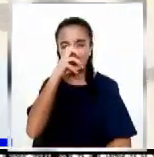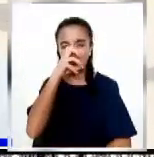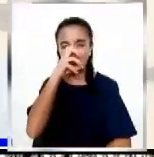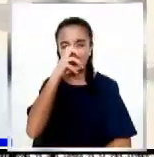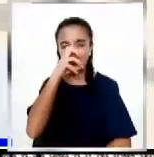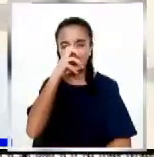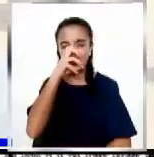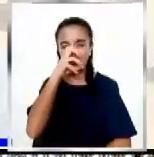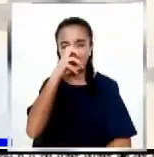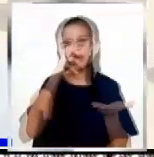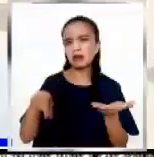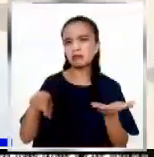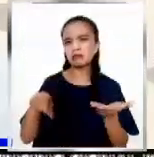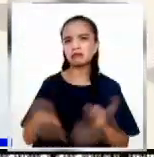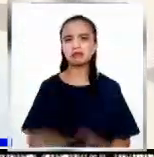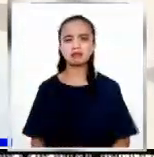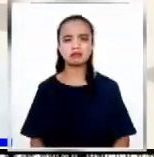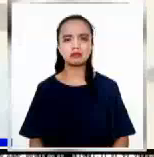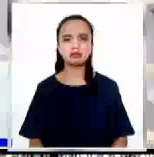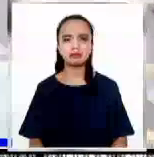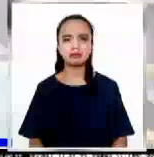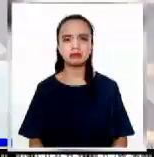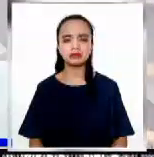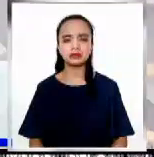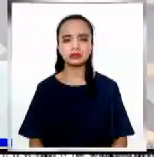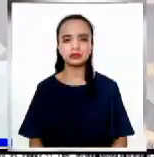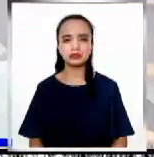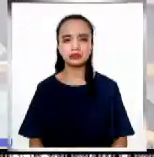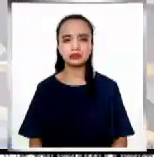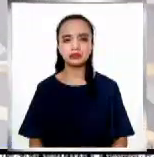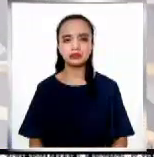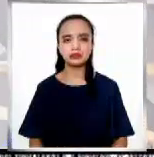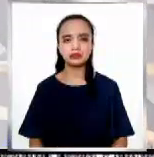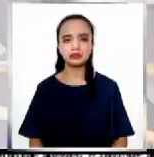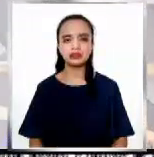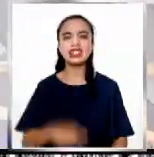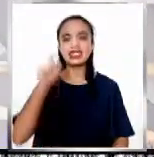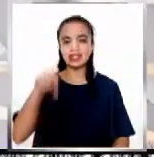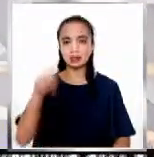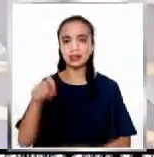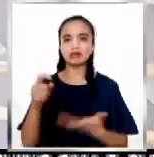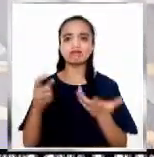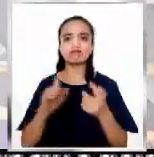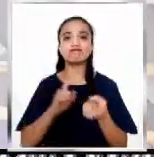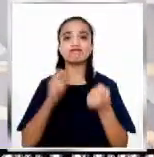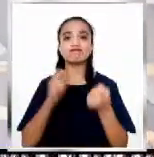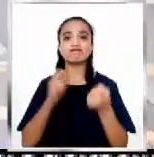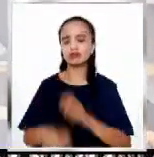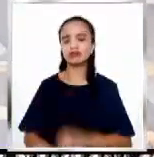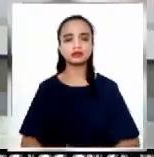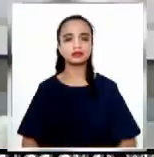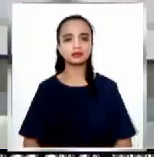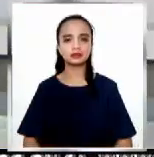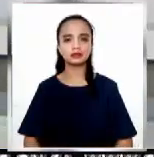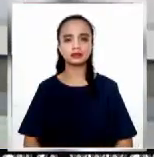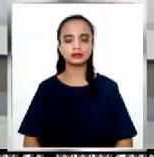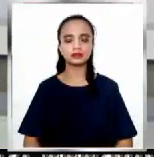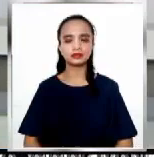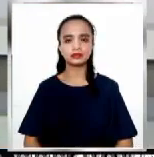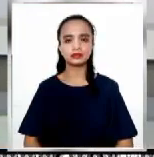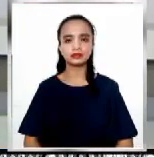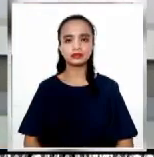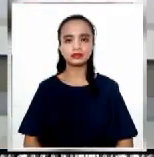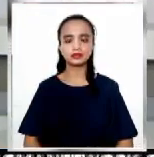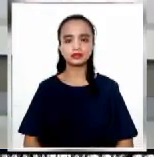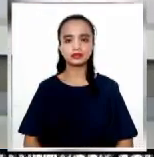i-ano na natin, pagpahingay na po natin. Salima Refra, Nakatutok, 24 Oras.